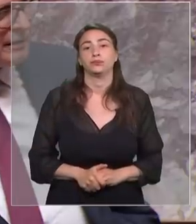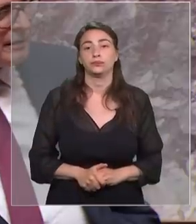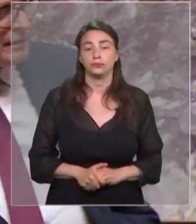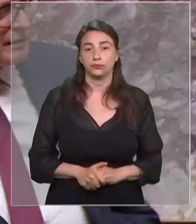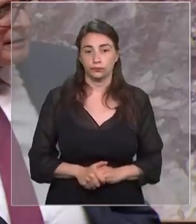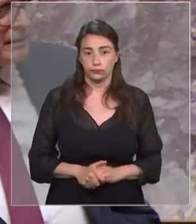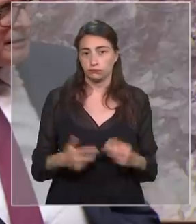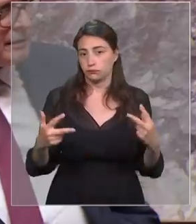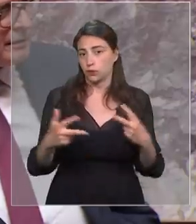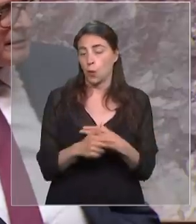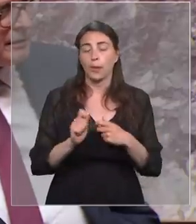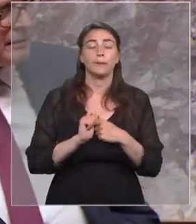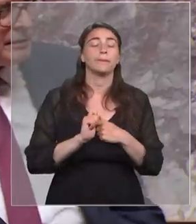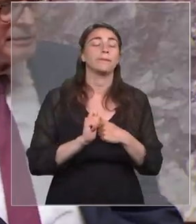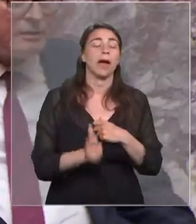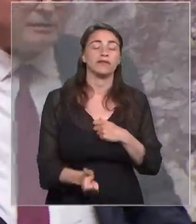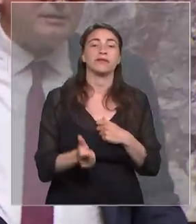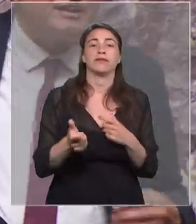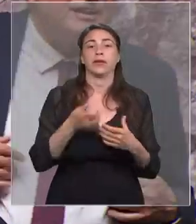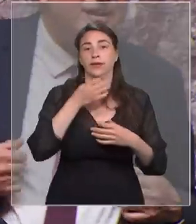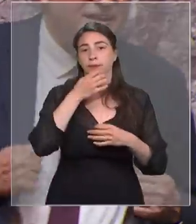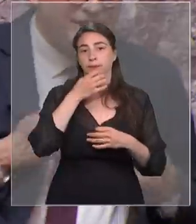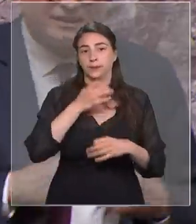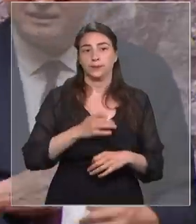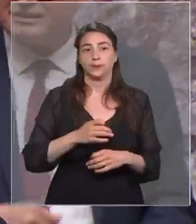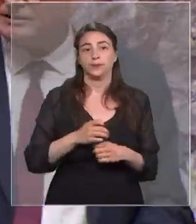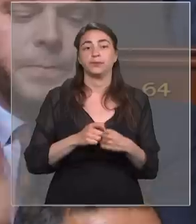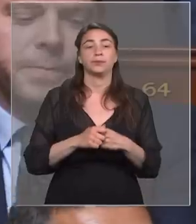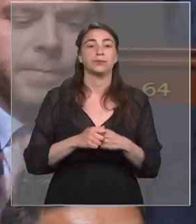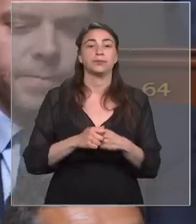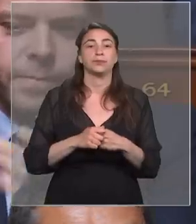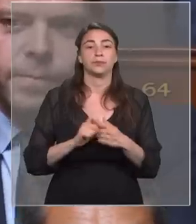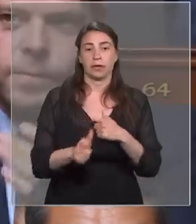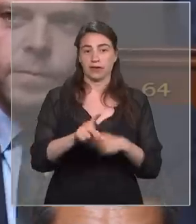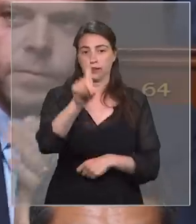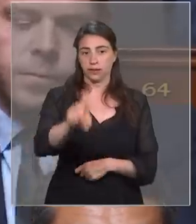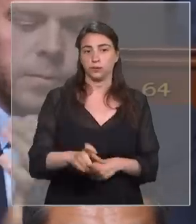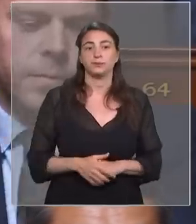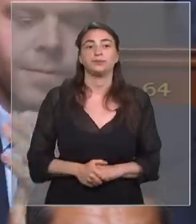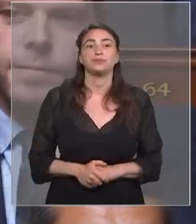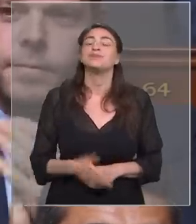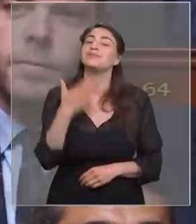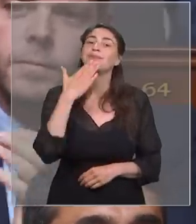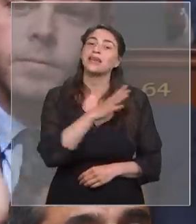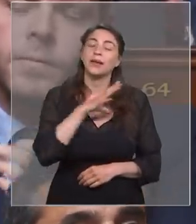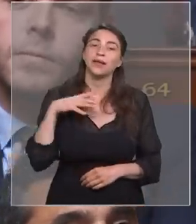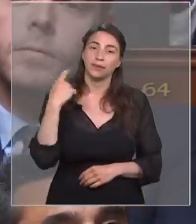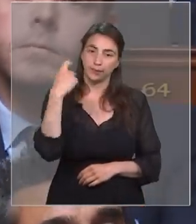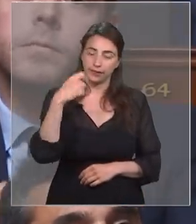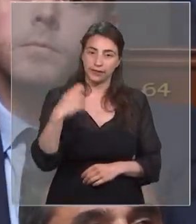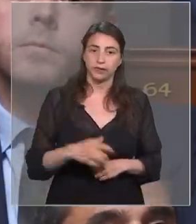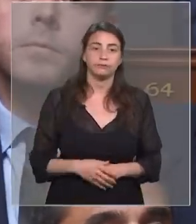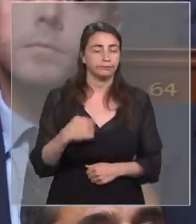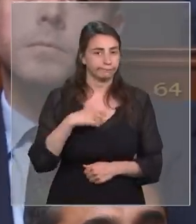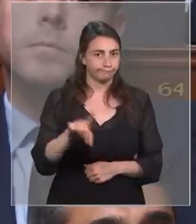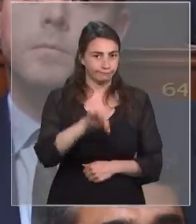La parole est à madame Géraldine Granger pour le Rassemblement national. Merci, madame la présidente. Ma question s'adresse